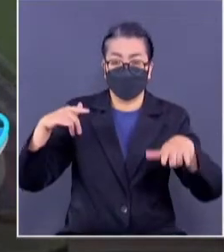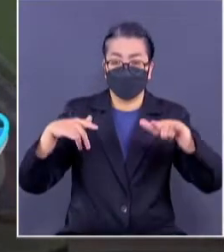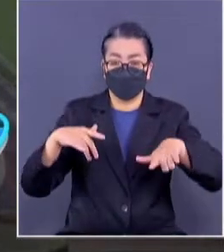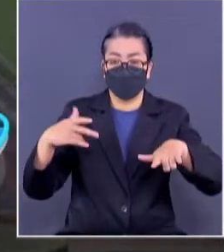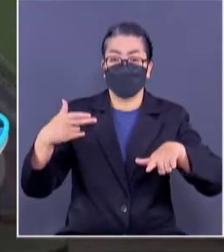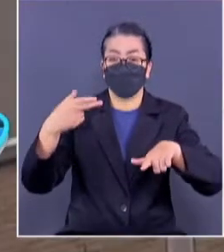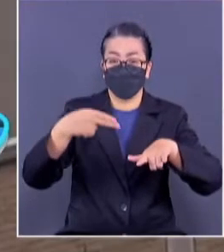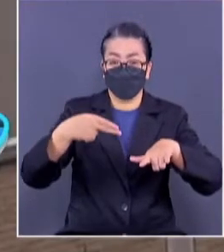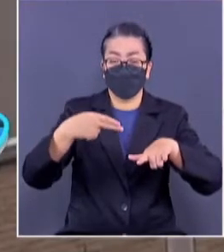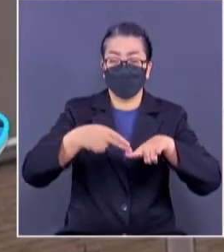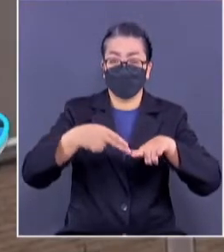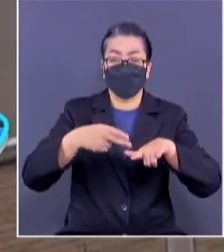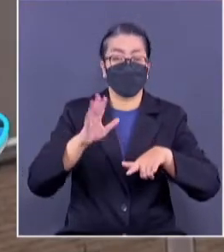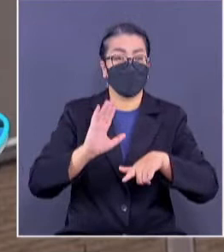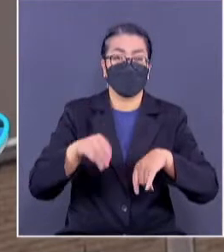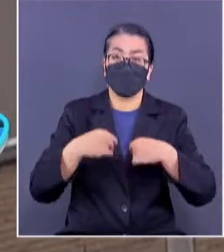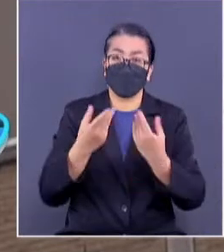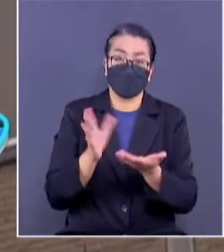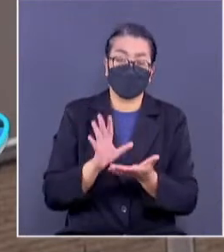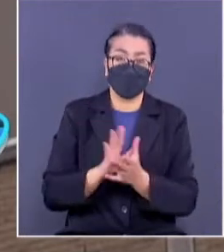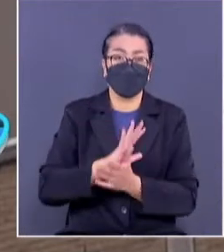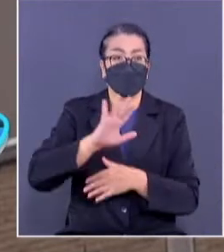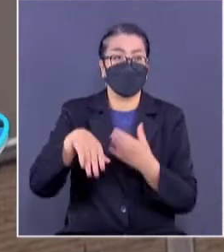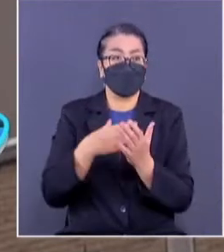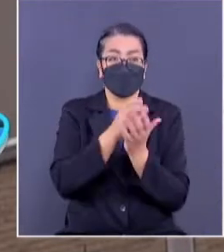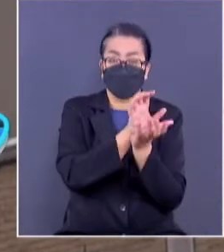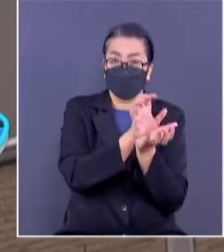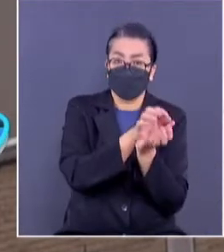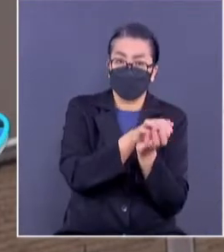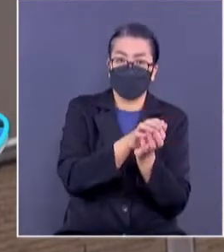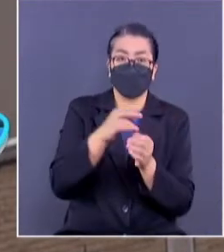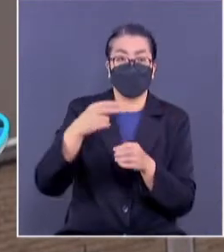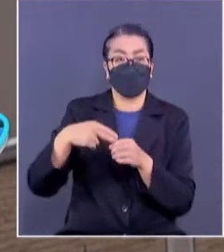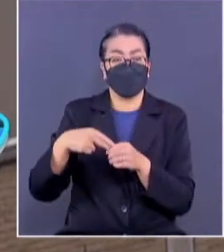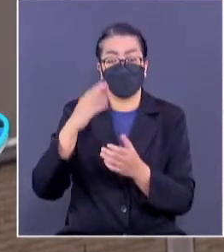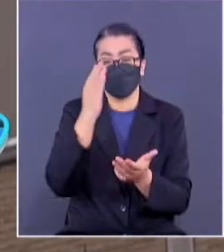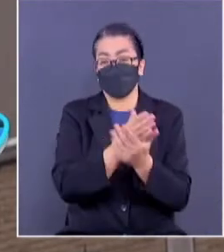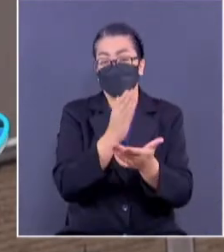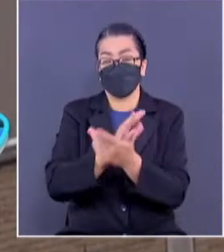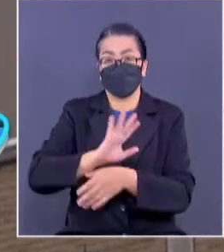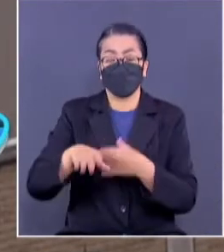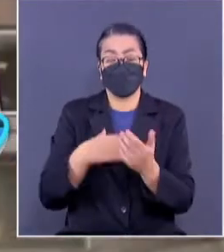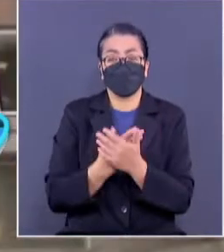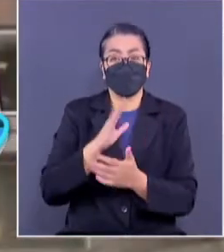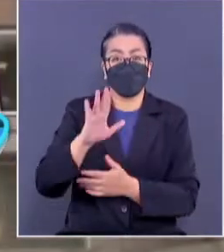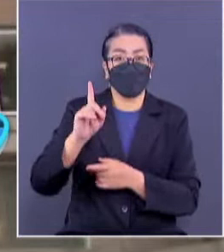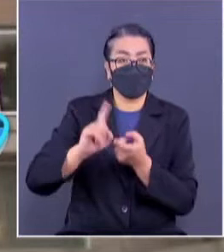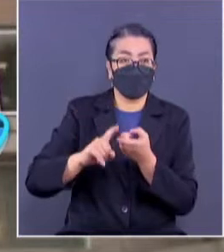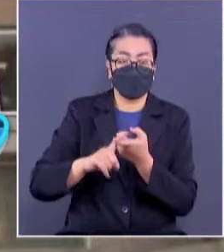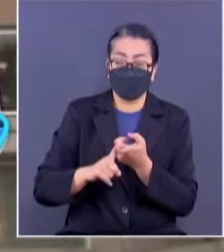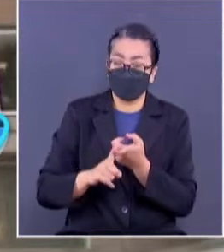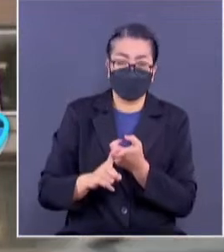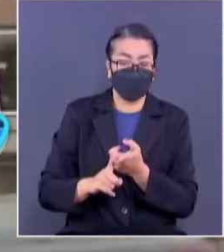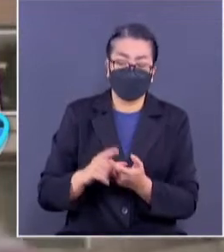แล้วก็ยังมีปฏิบัติการอื่นๆทั้งหมดของเชิงในรัสเซียก็จะยุติลงทันทีนะครับหลังจากมีความกดดันอย่างรุนแรง